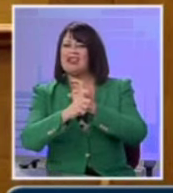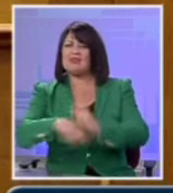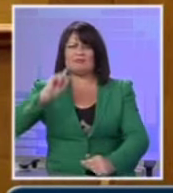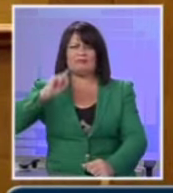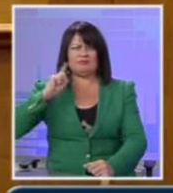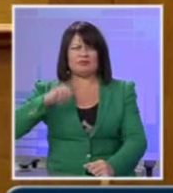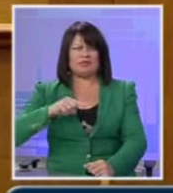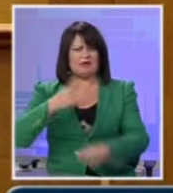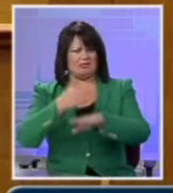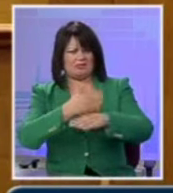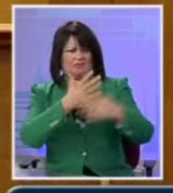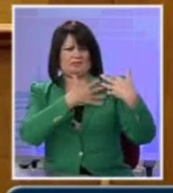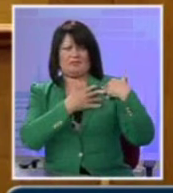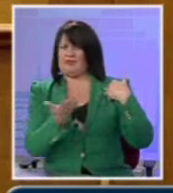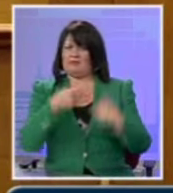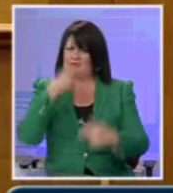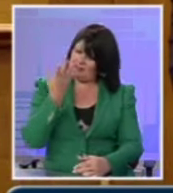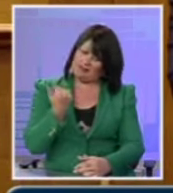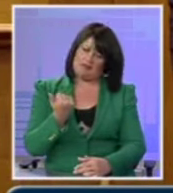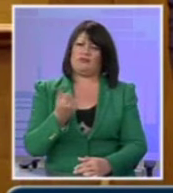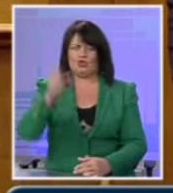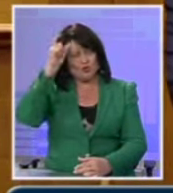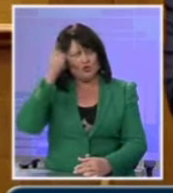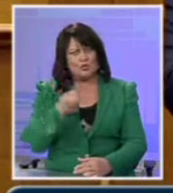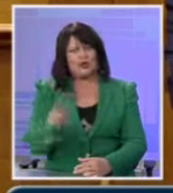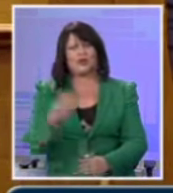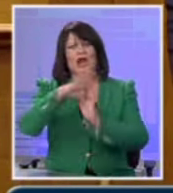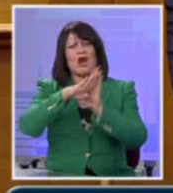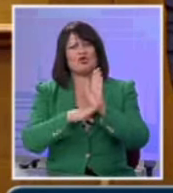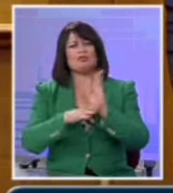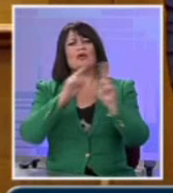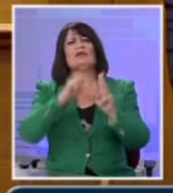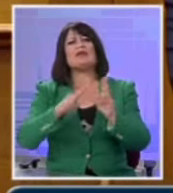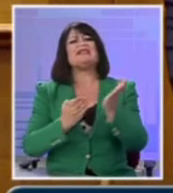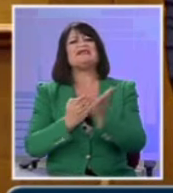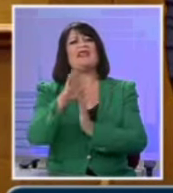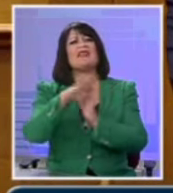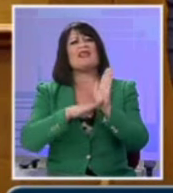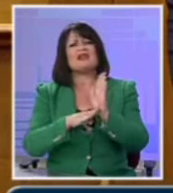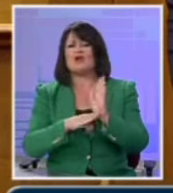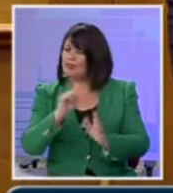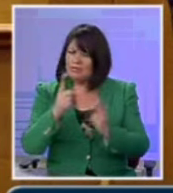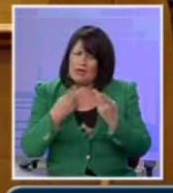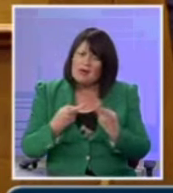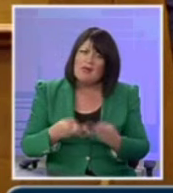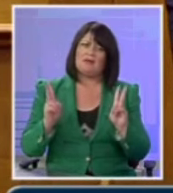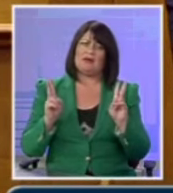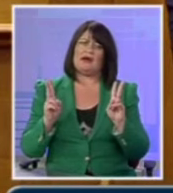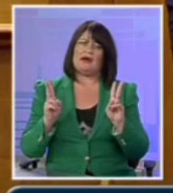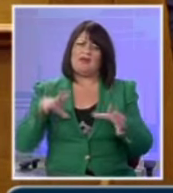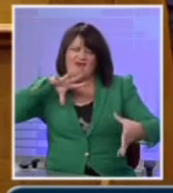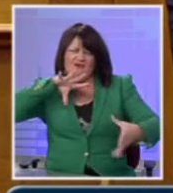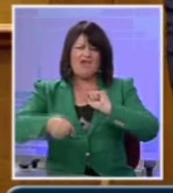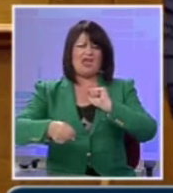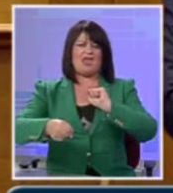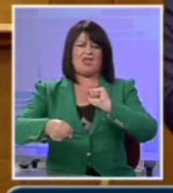έχουν εγγυητικές αρμοδιότητες και δεν το δικαιούνται διότι οι νέοι κανονισμοί, το νέο διεθνές δίκαιο δεν επιτρέπει ούτε χρήση βίας σε βάρος